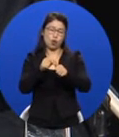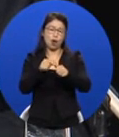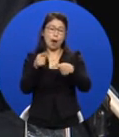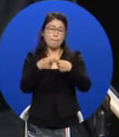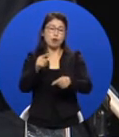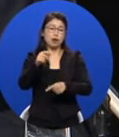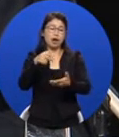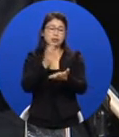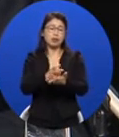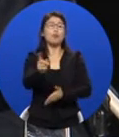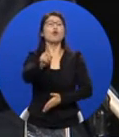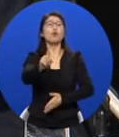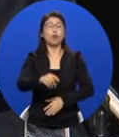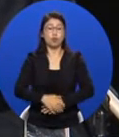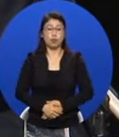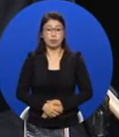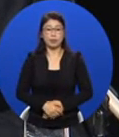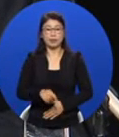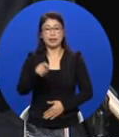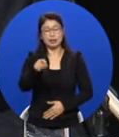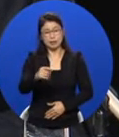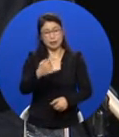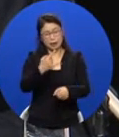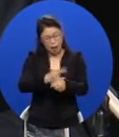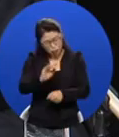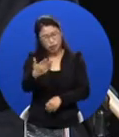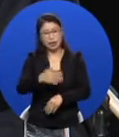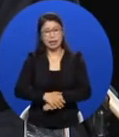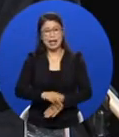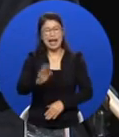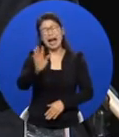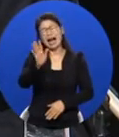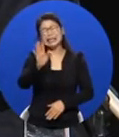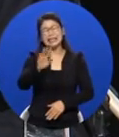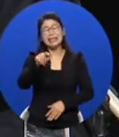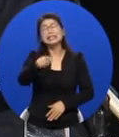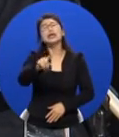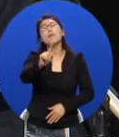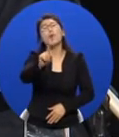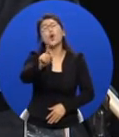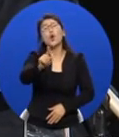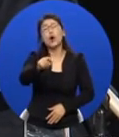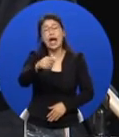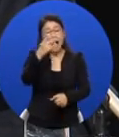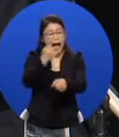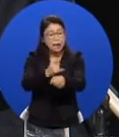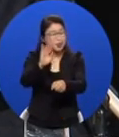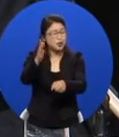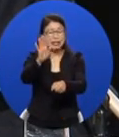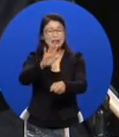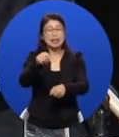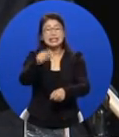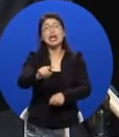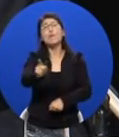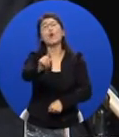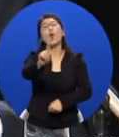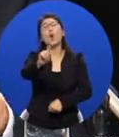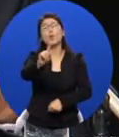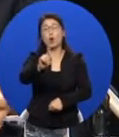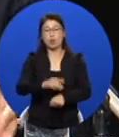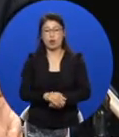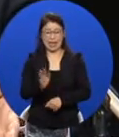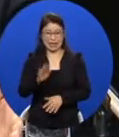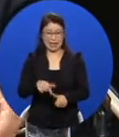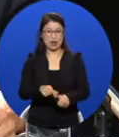뭡니까? 고용영향평가제를 하면 될 거 아닙니까? 아니 그게 뭐냐고 하는데 하면 될 거냐고. 아니